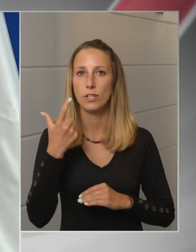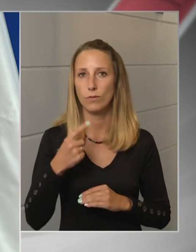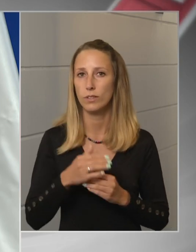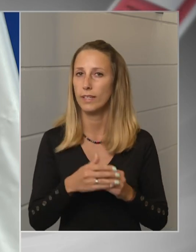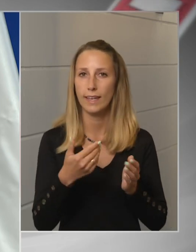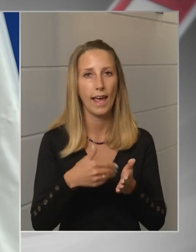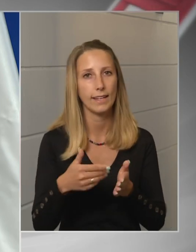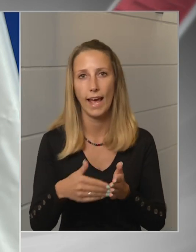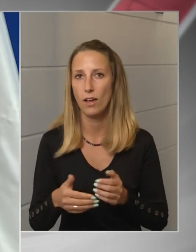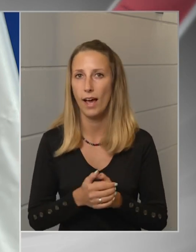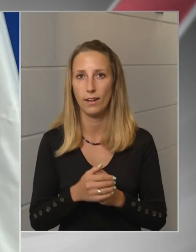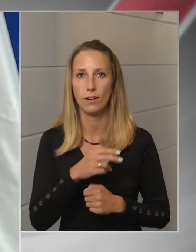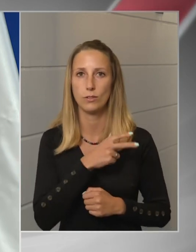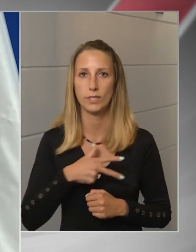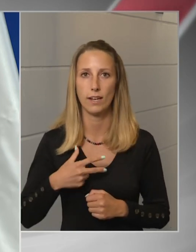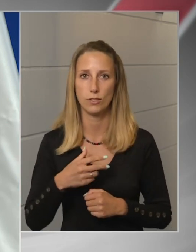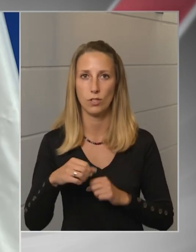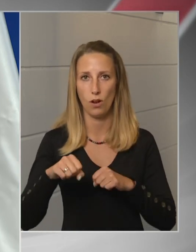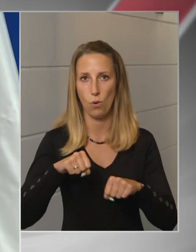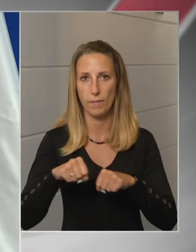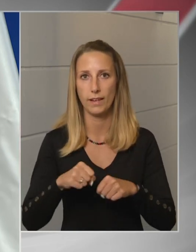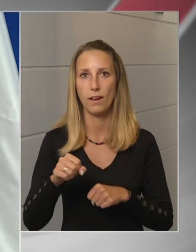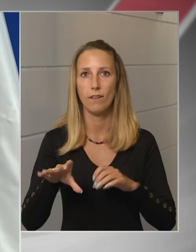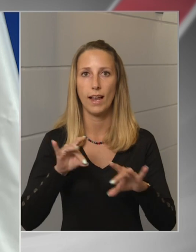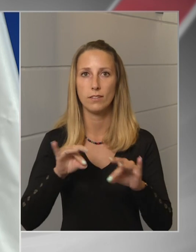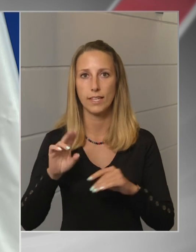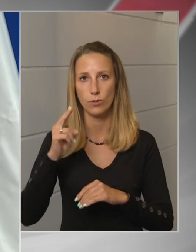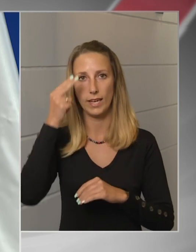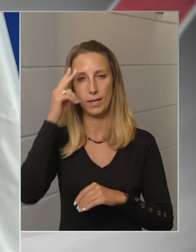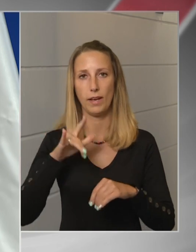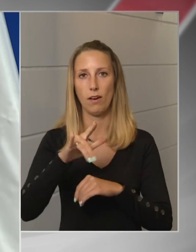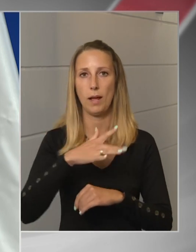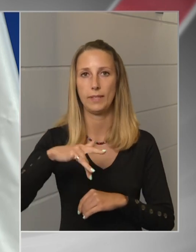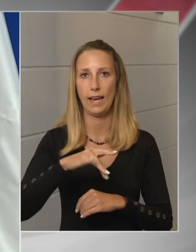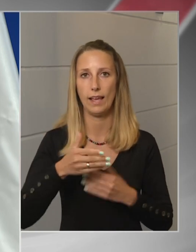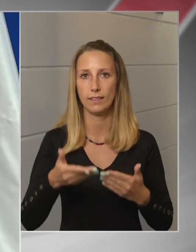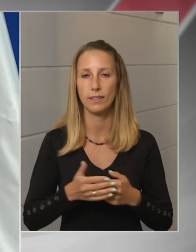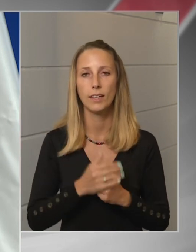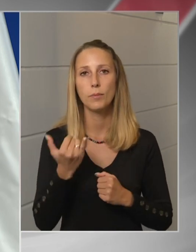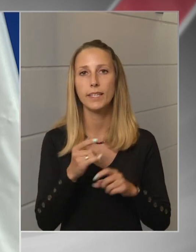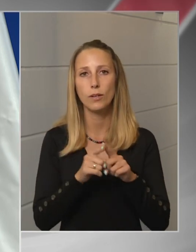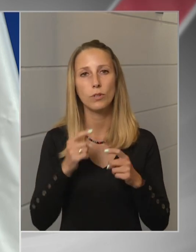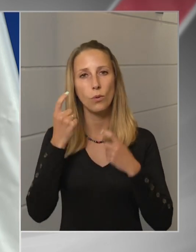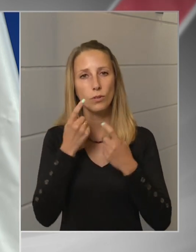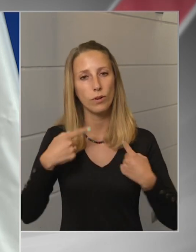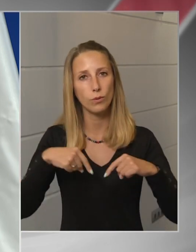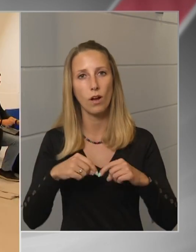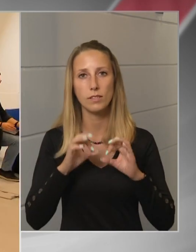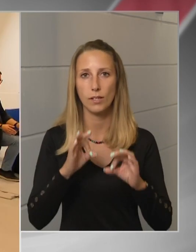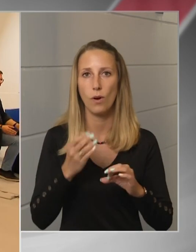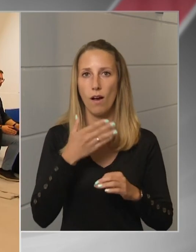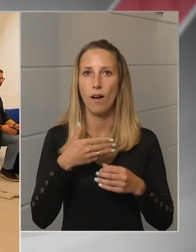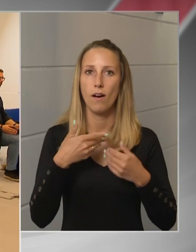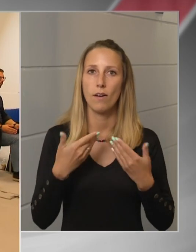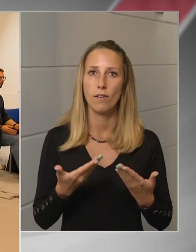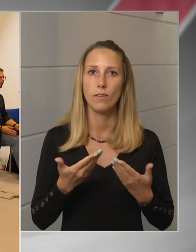herdálja el a szocialista kormány a választások egyében a repteret. Tehát mindig is úgy gondoltuk, hogy az a jó, hogyha